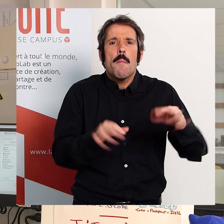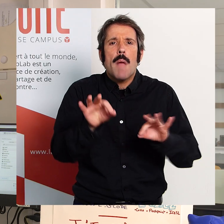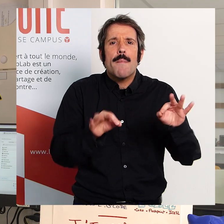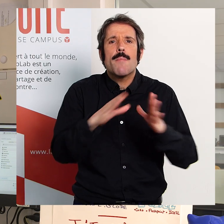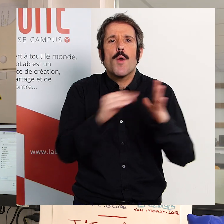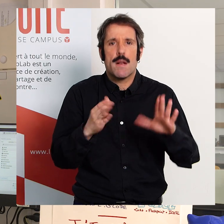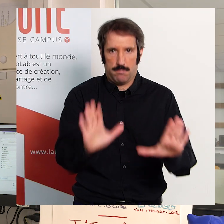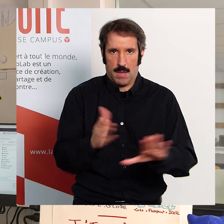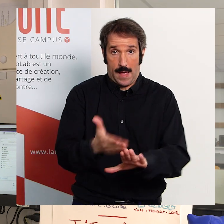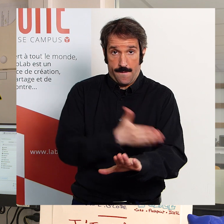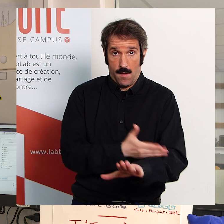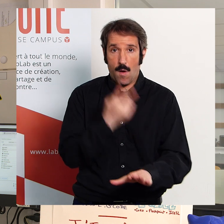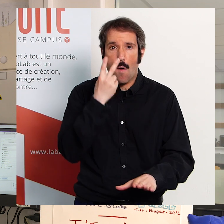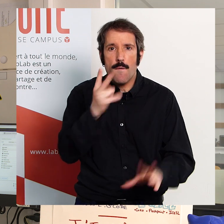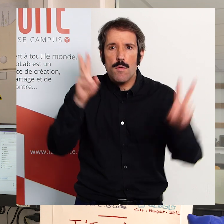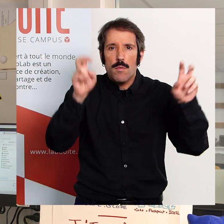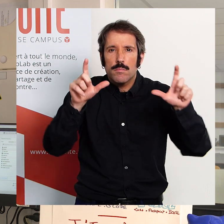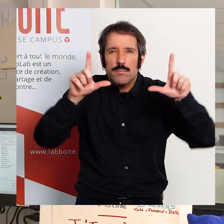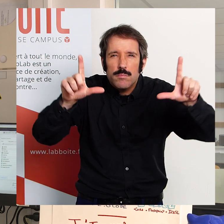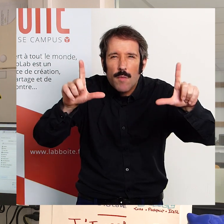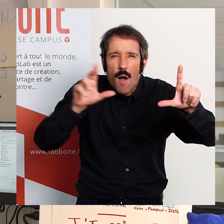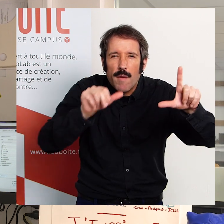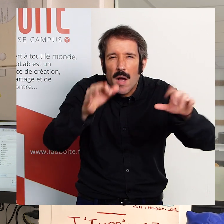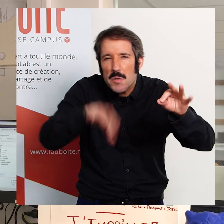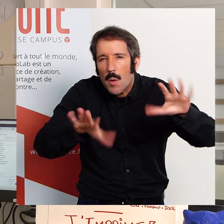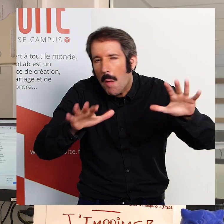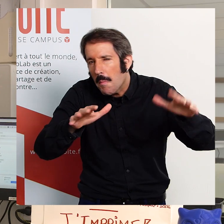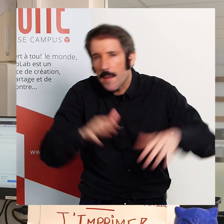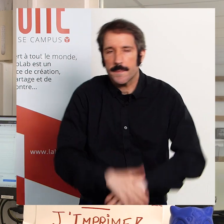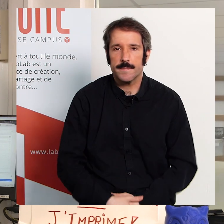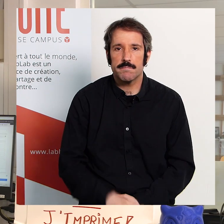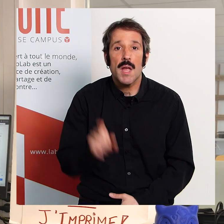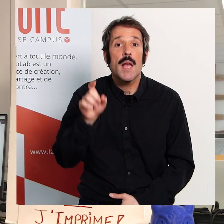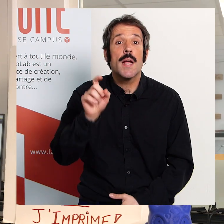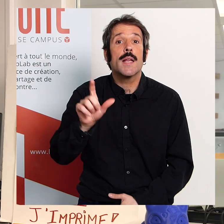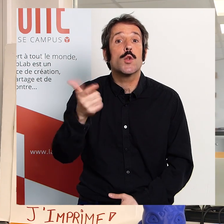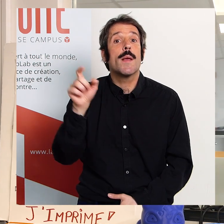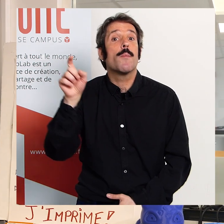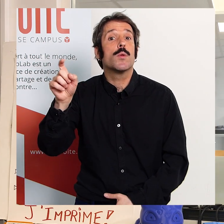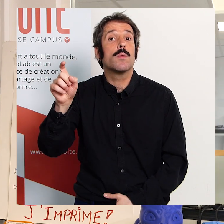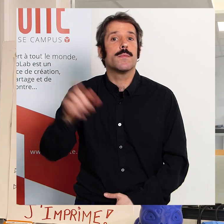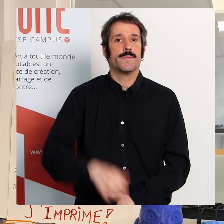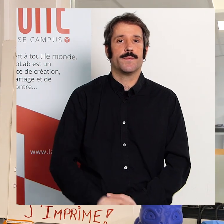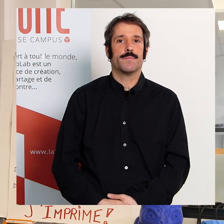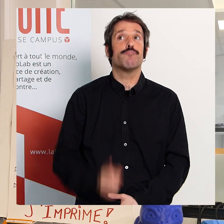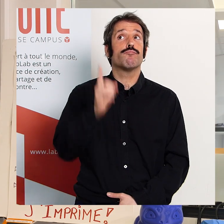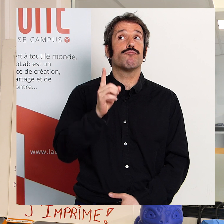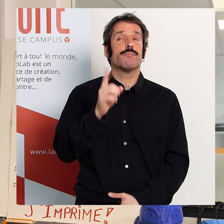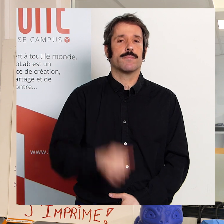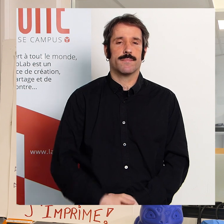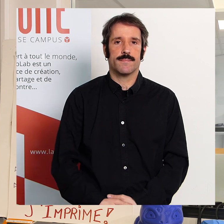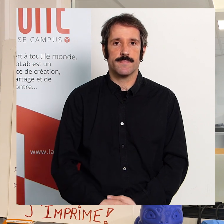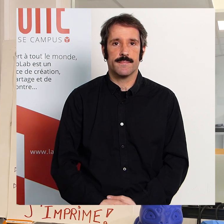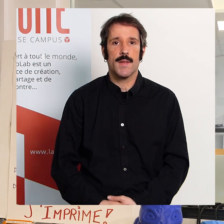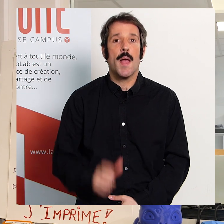Alors avant de paramétrer notre modèle, je vais me mettre dans la vue aperçu pour voir un petit peu ce que ça donne, en cliquant sur le deuxième bouton de la